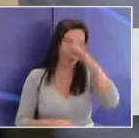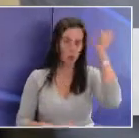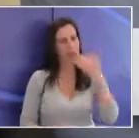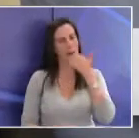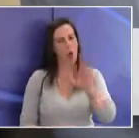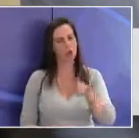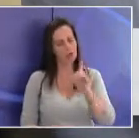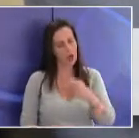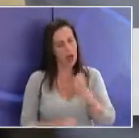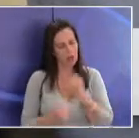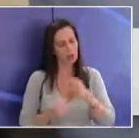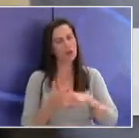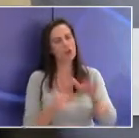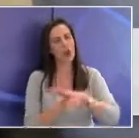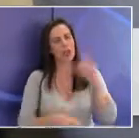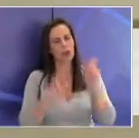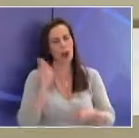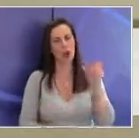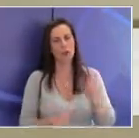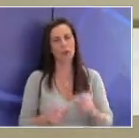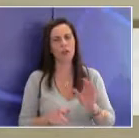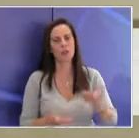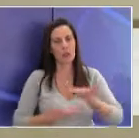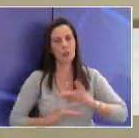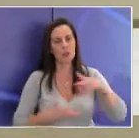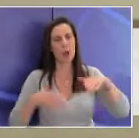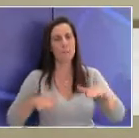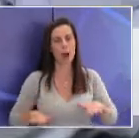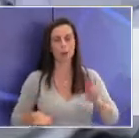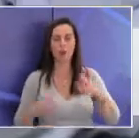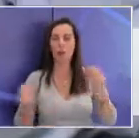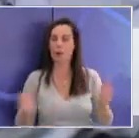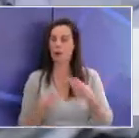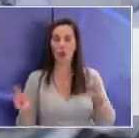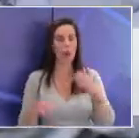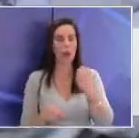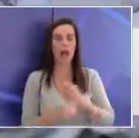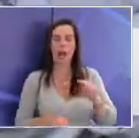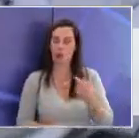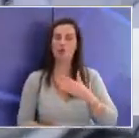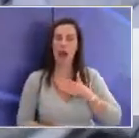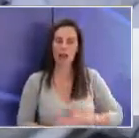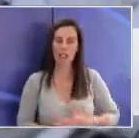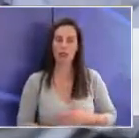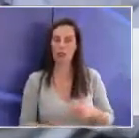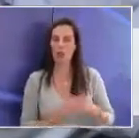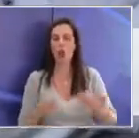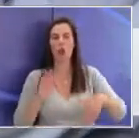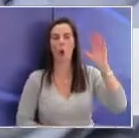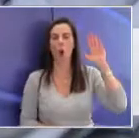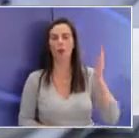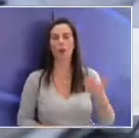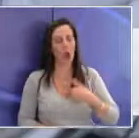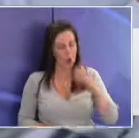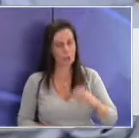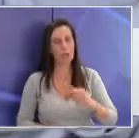צריכים לעבוד על מנת לשכנע את תושבי המדינה, לתת לנו כמה שיותר מנדטים. יש הרבה דברים שלא יכולנו לעשות למרות שרצינו, כי לא היה לנו רוב.